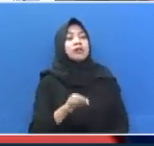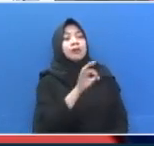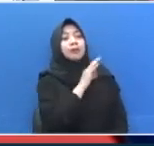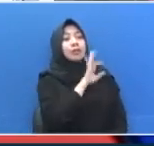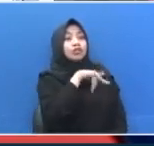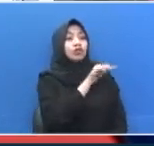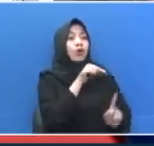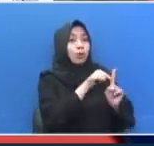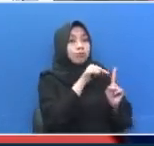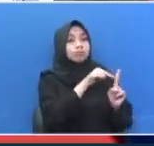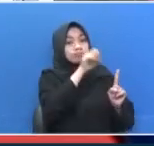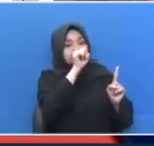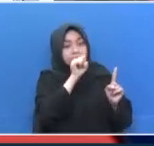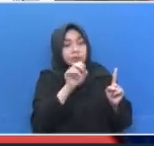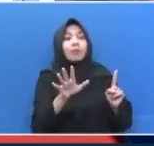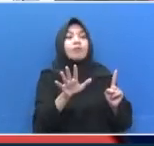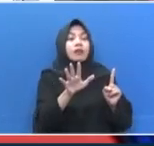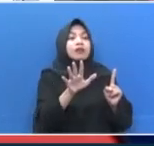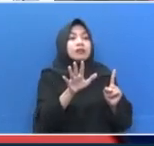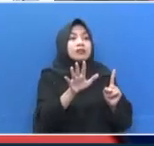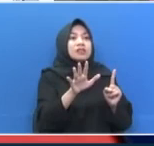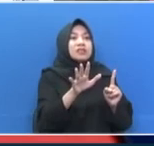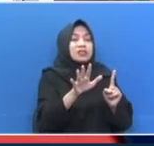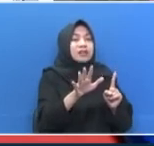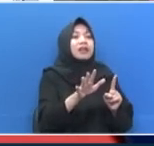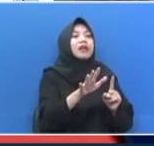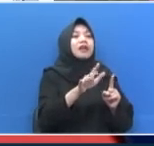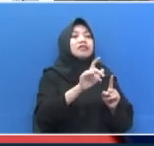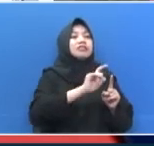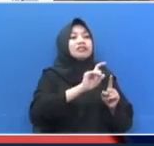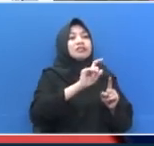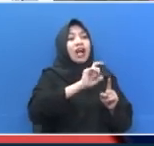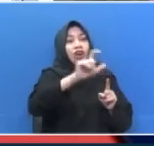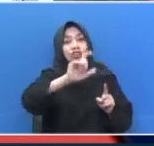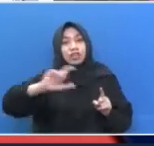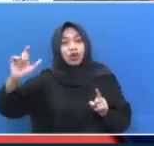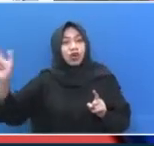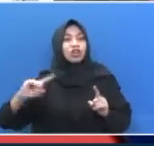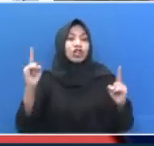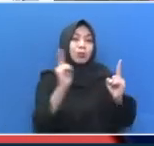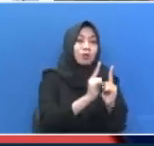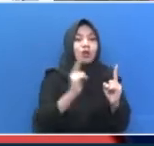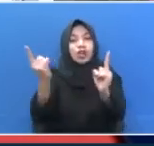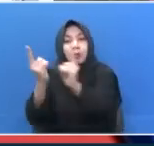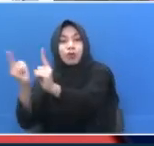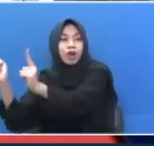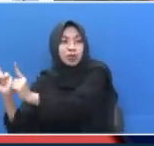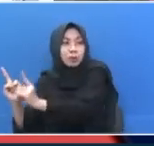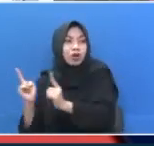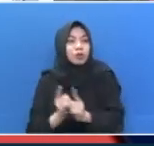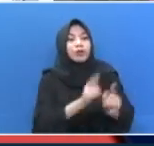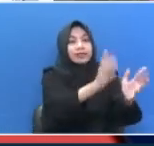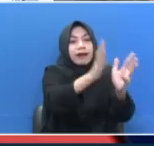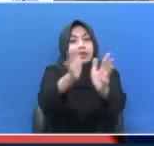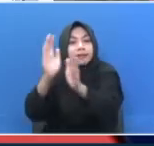menyebutkan bahwa mereka ini antara elit satu sama yang lain saling berkomunikasi saling ngopi saling ngobrol dan saling berinteraksi satu